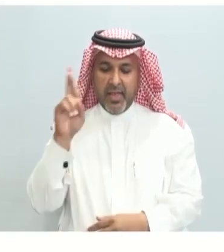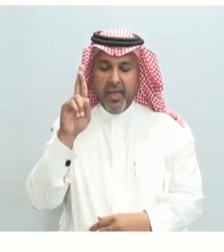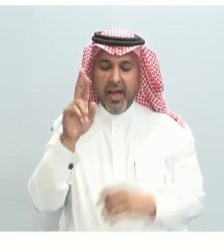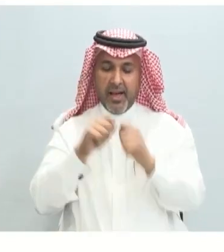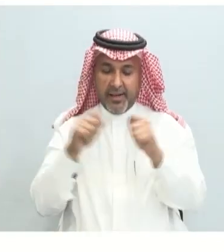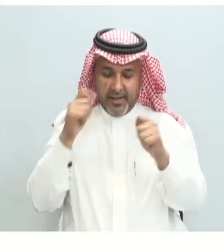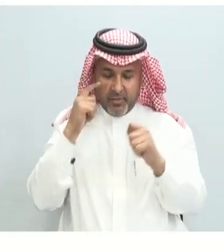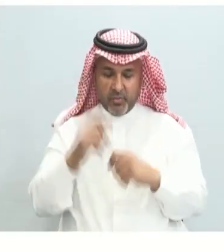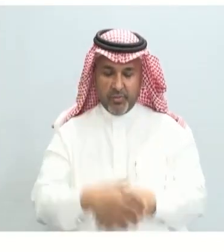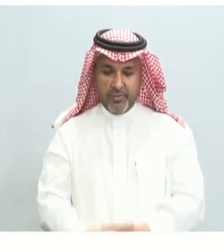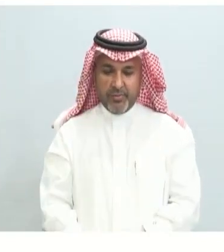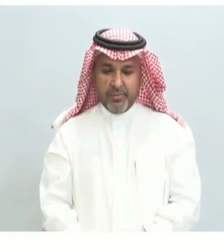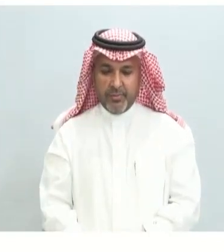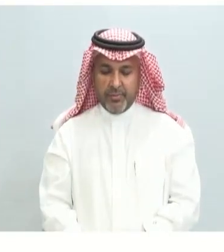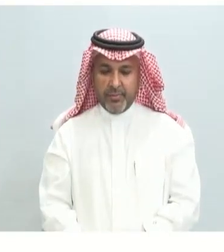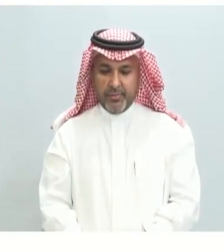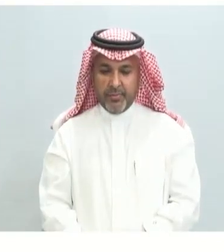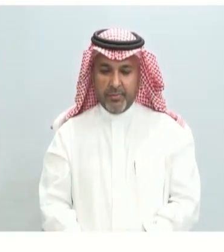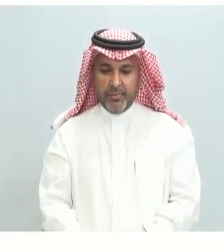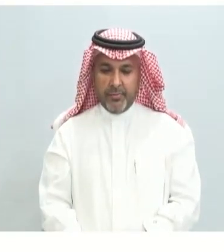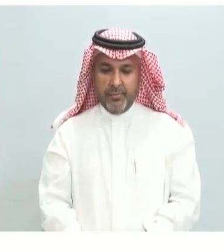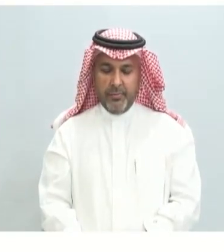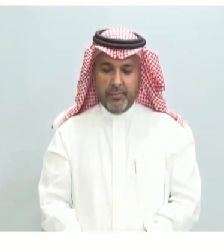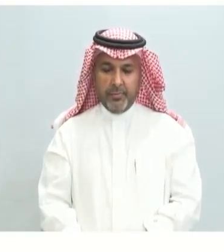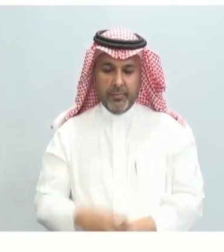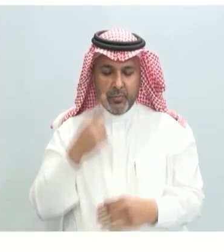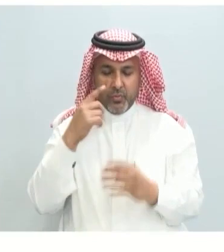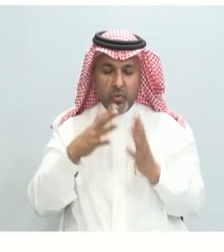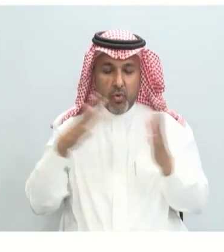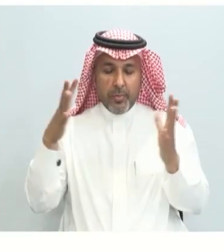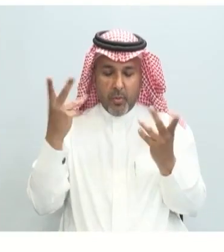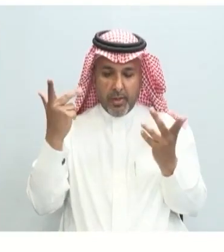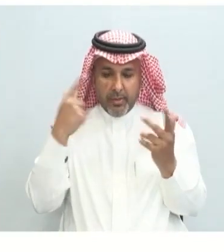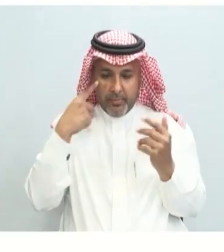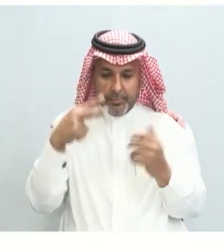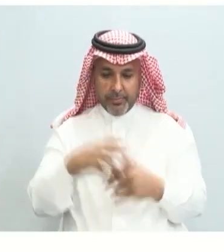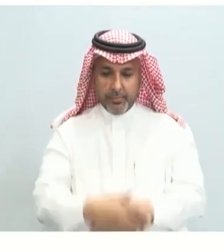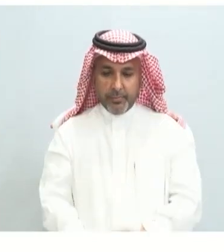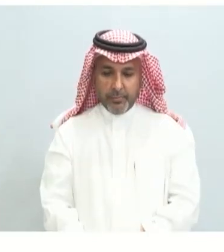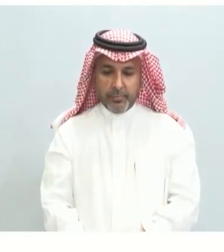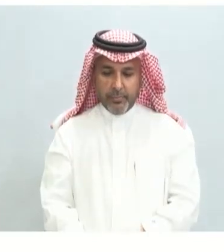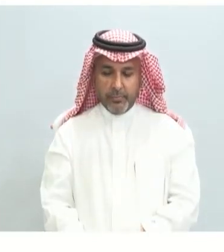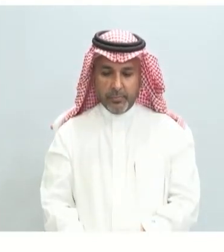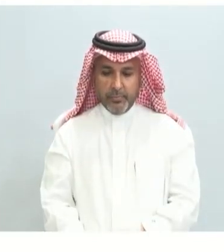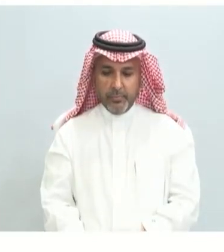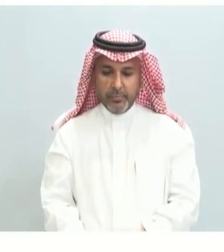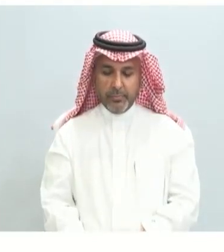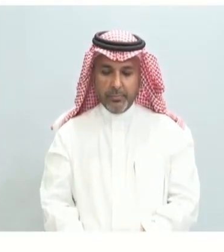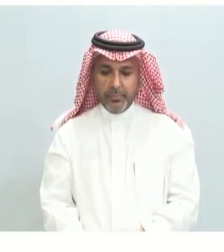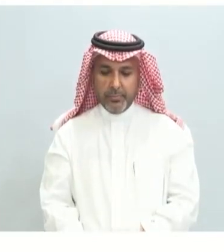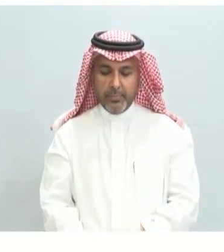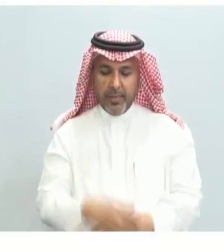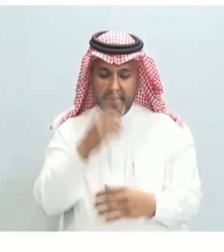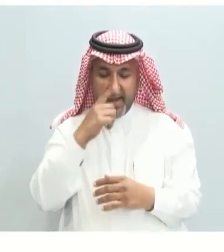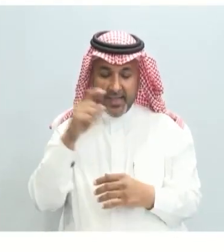الشكل لاحظ ان هذه الزاويه ليست الزاويه الكبرى فانا هذه هي الزاويه الكبرى بالنسبه لي اللي هي الزاويه اس فبضطر اني استخدم